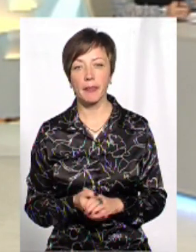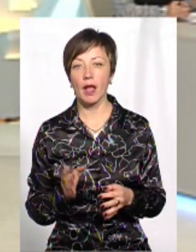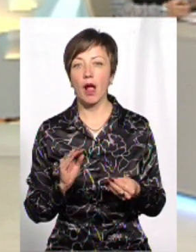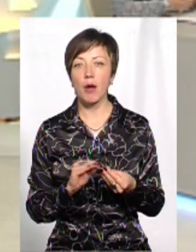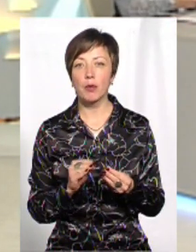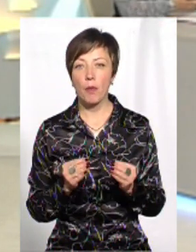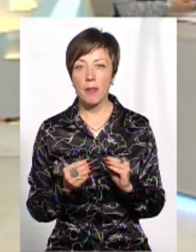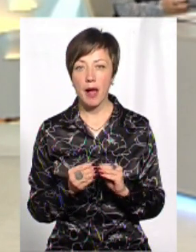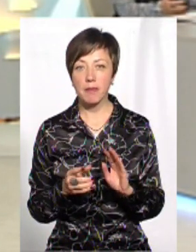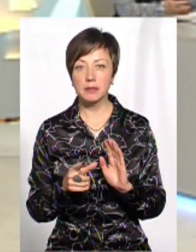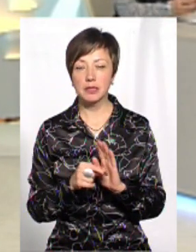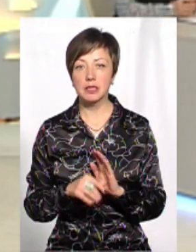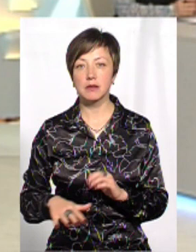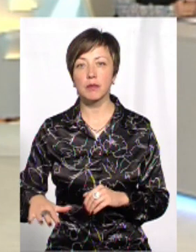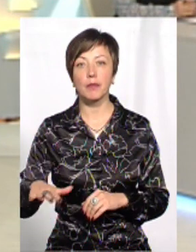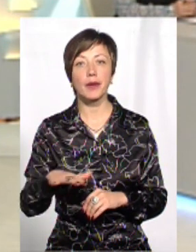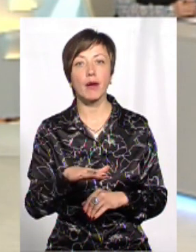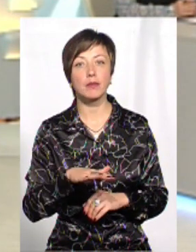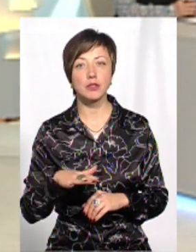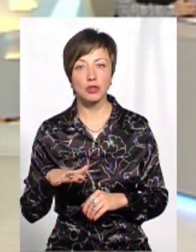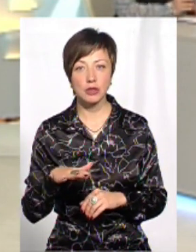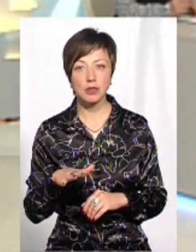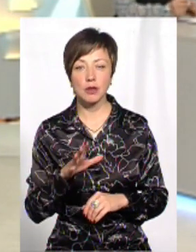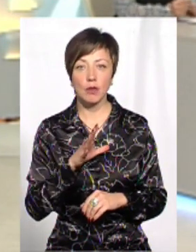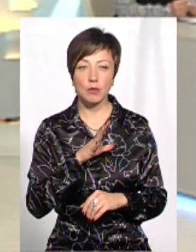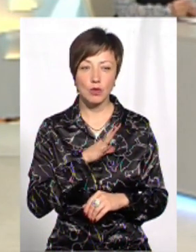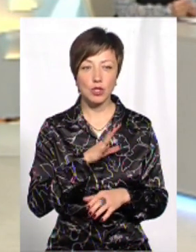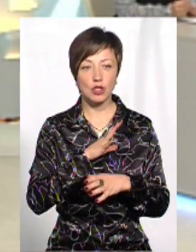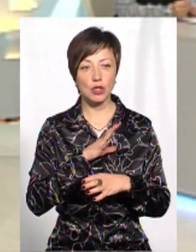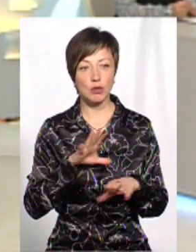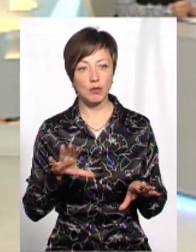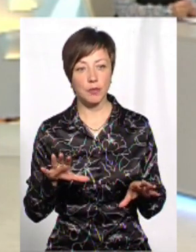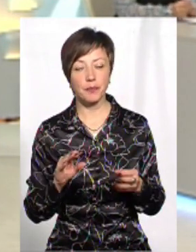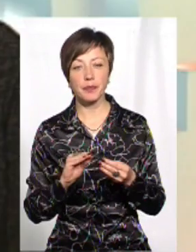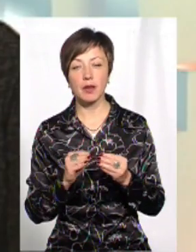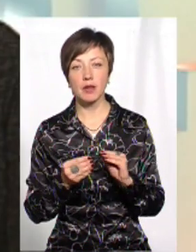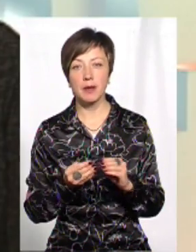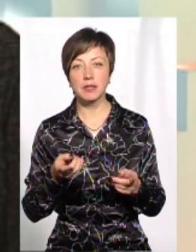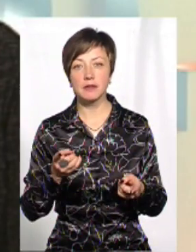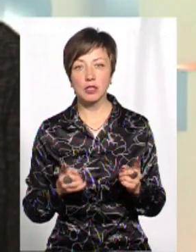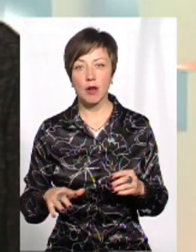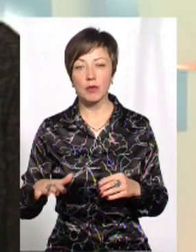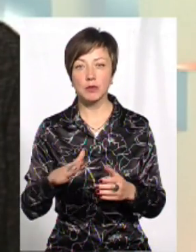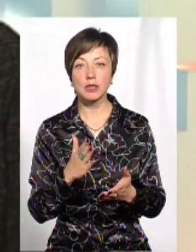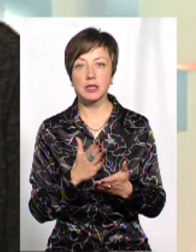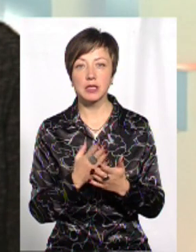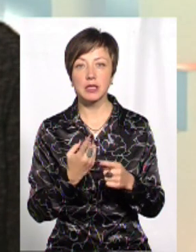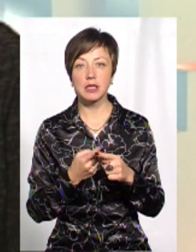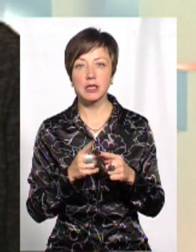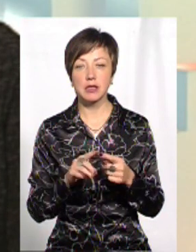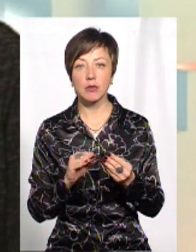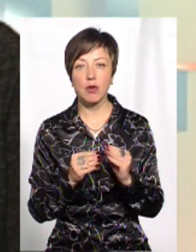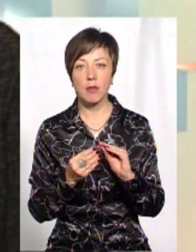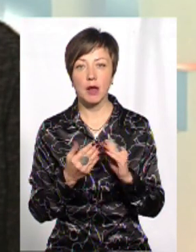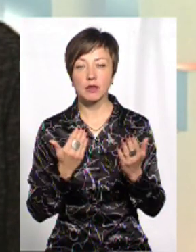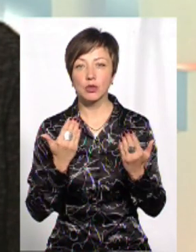Проблем з приміщенням були вони чи не було їх? Проблема, звичайно, з приміщеннями є, і ці проблеми стосуються